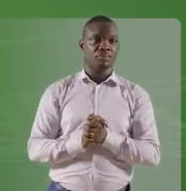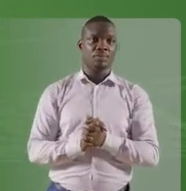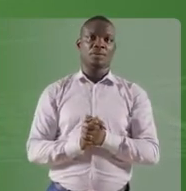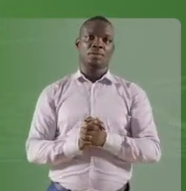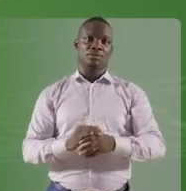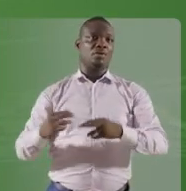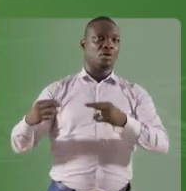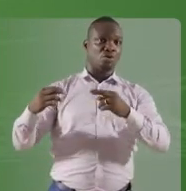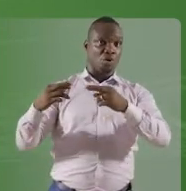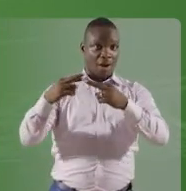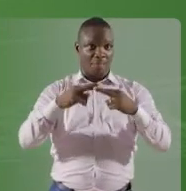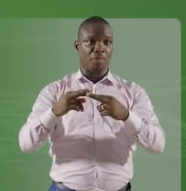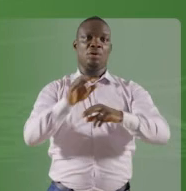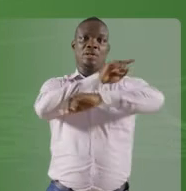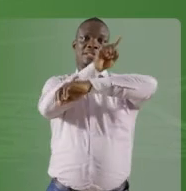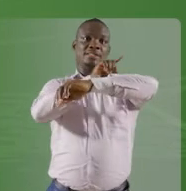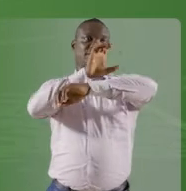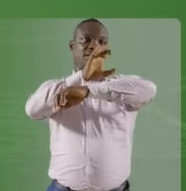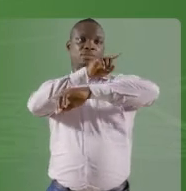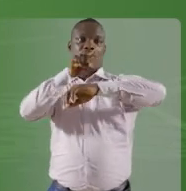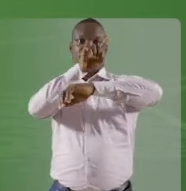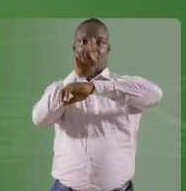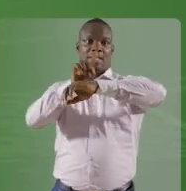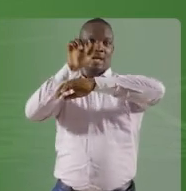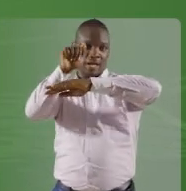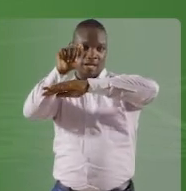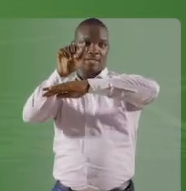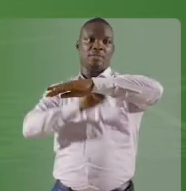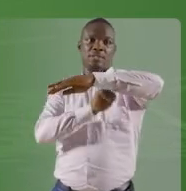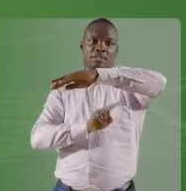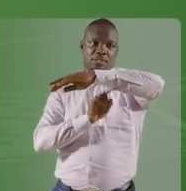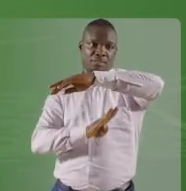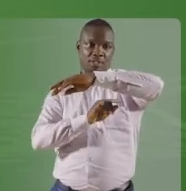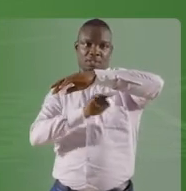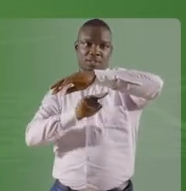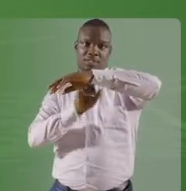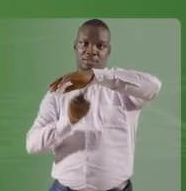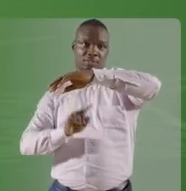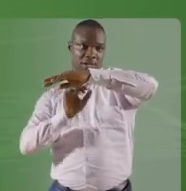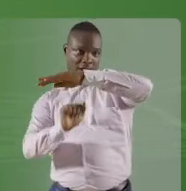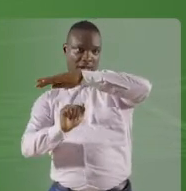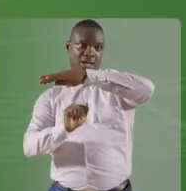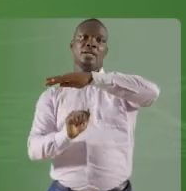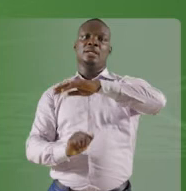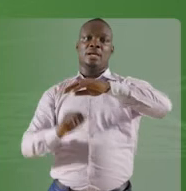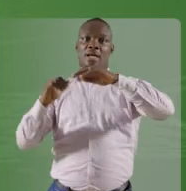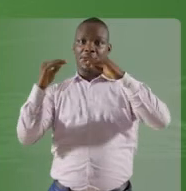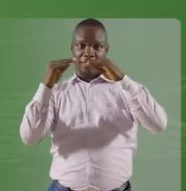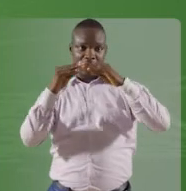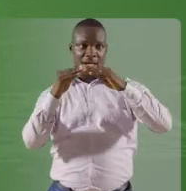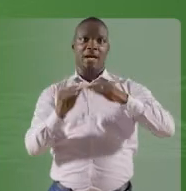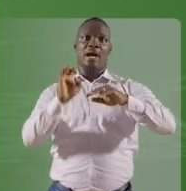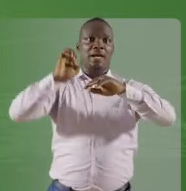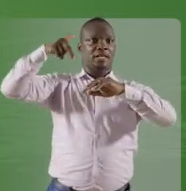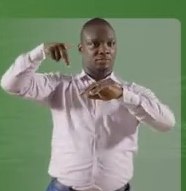le rapport ZC moins ZA sur ZB moins ZA va être égal à exponentielle de moins I pi sur 2 qui